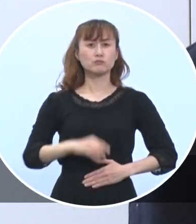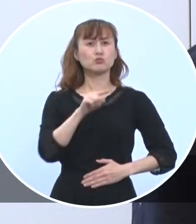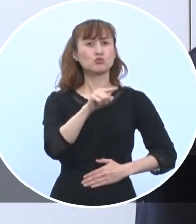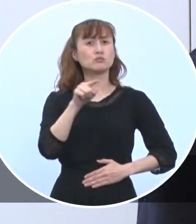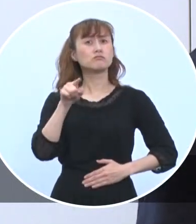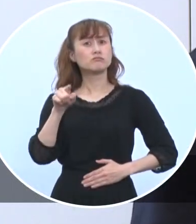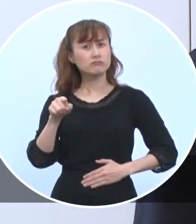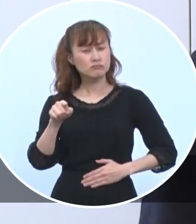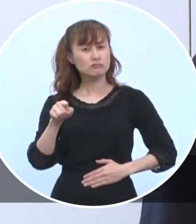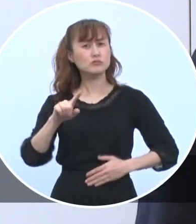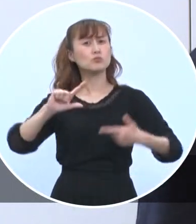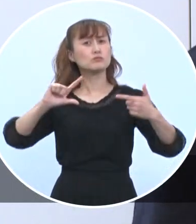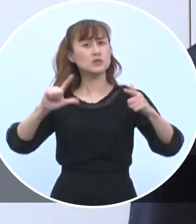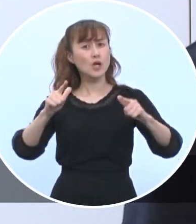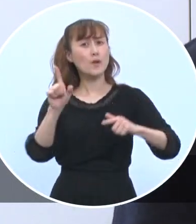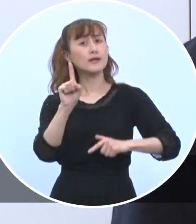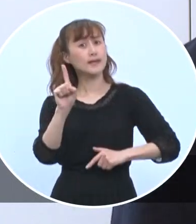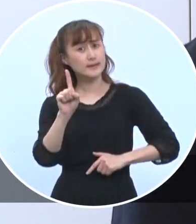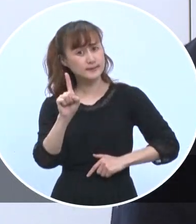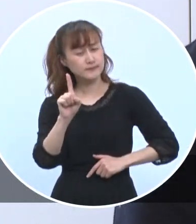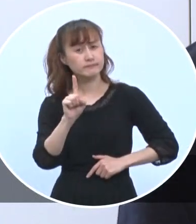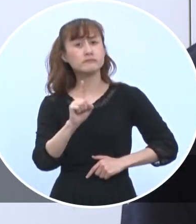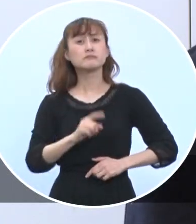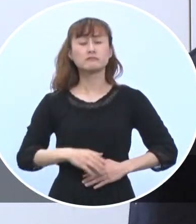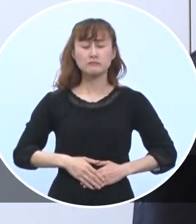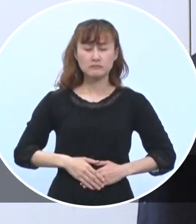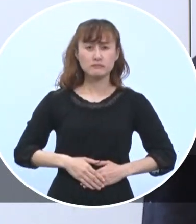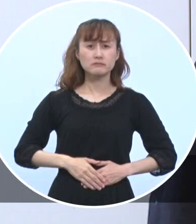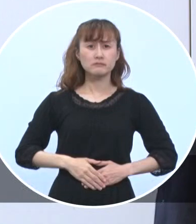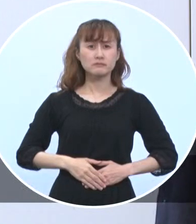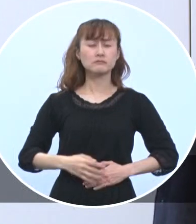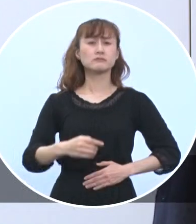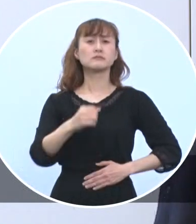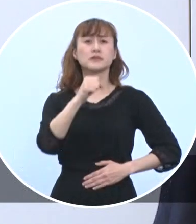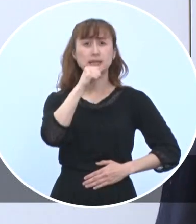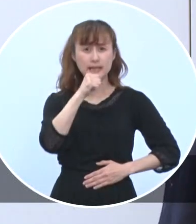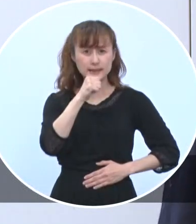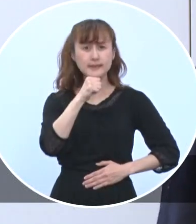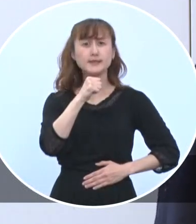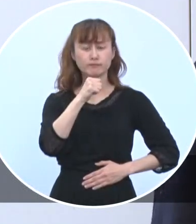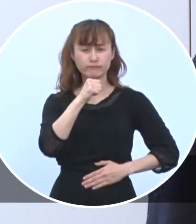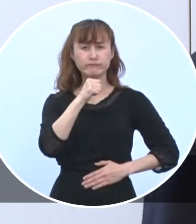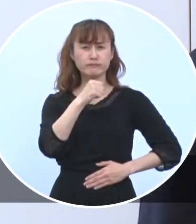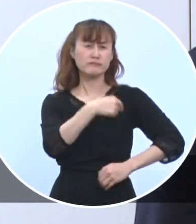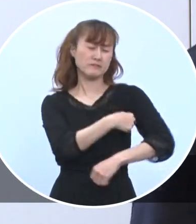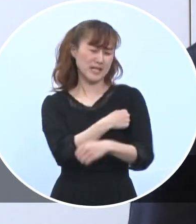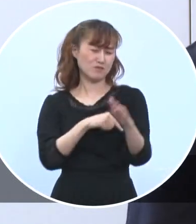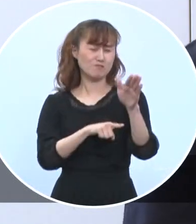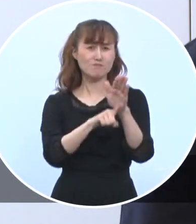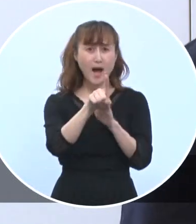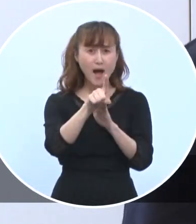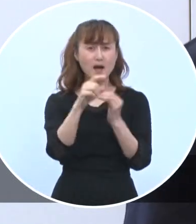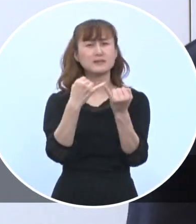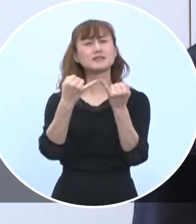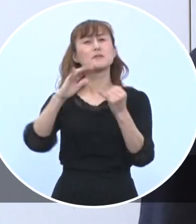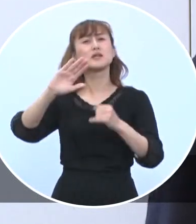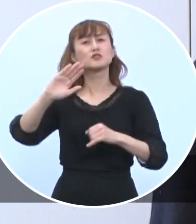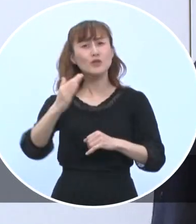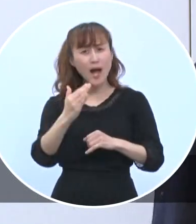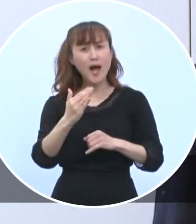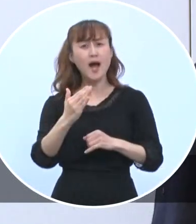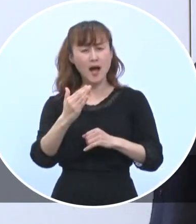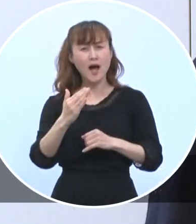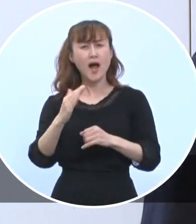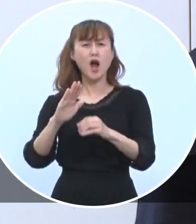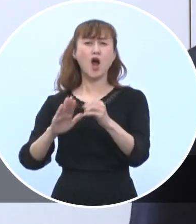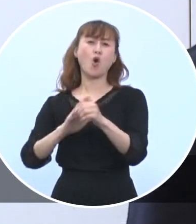ナウイルス感染症では咳や発熱など似た症状もありますが、新型コロナウイルス感染症では息苦し